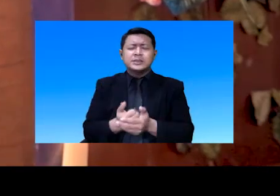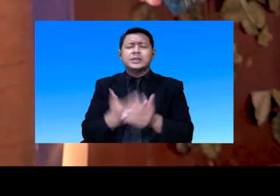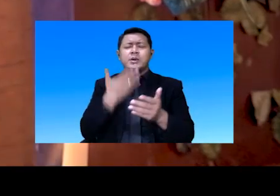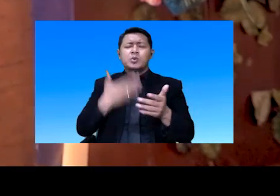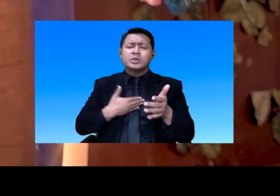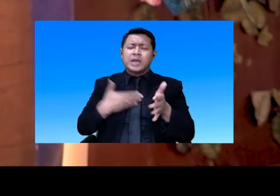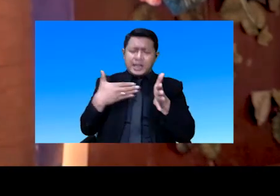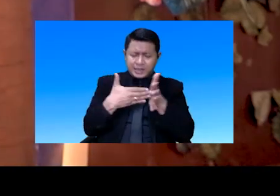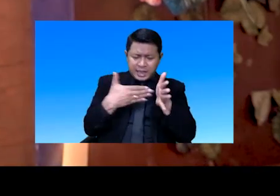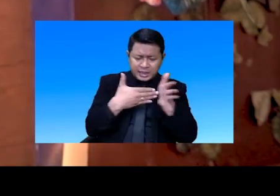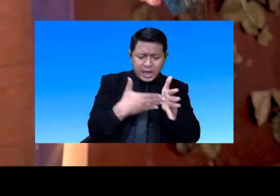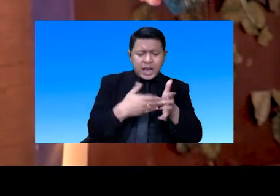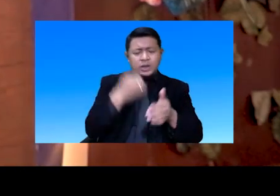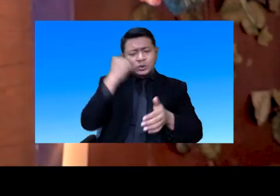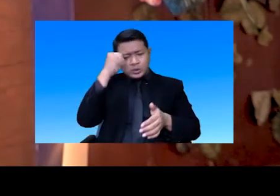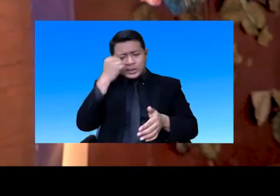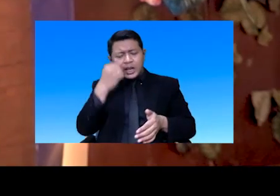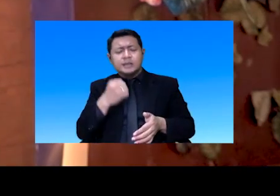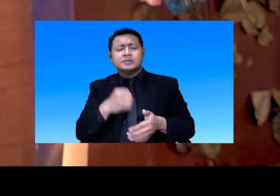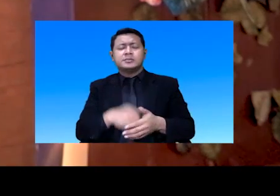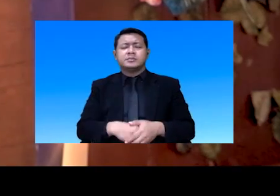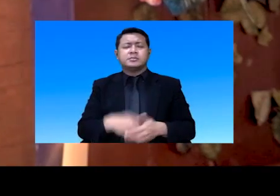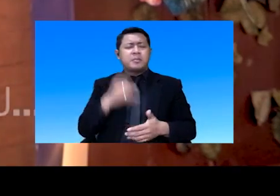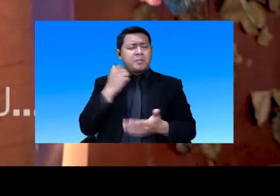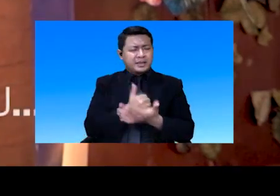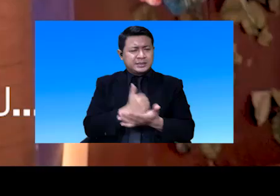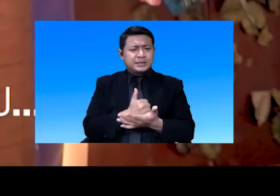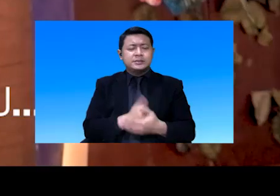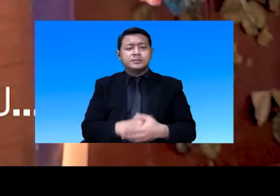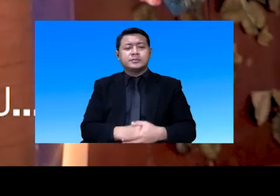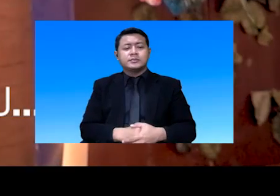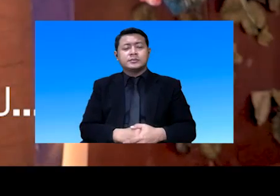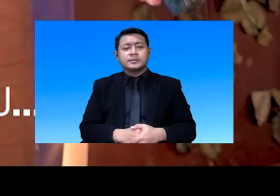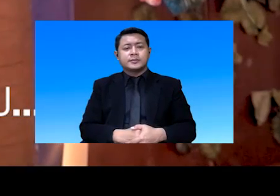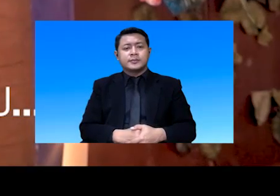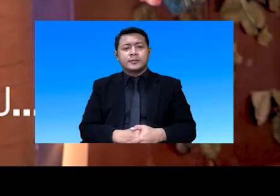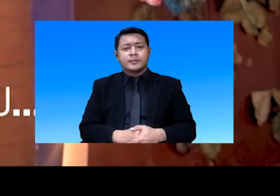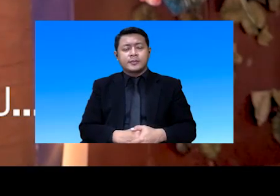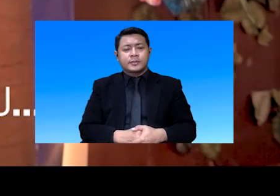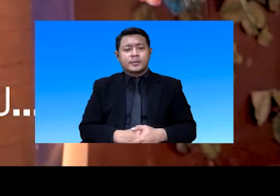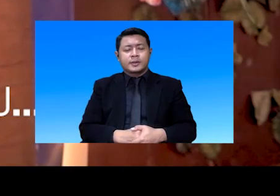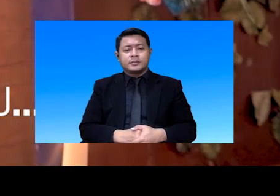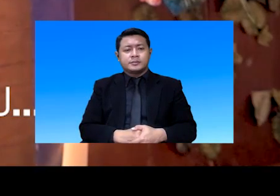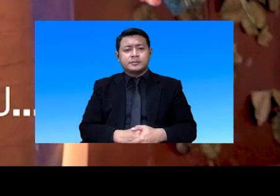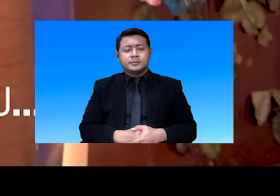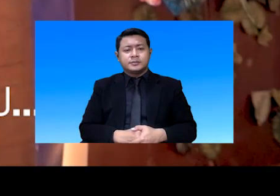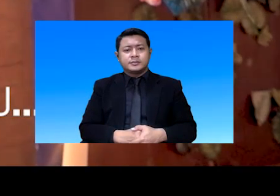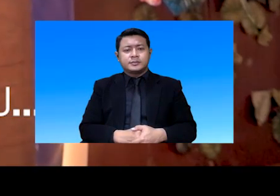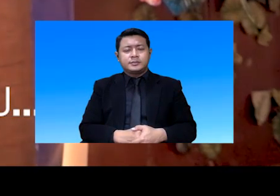matamu, di hatimu, hanya buruk saja, itu yang buruk adalah pikiranmu.